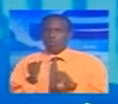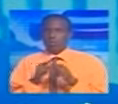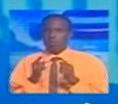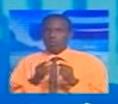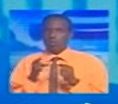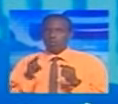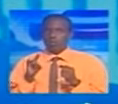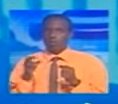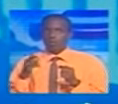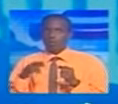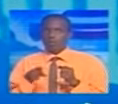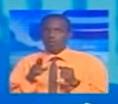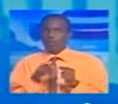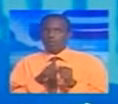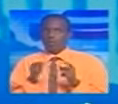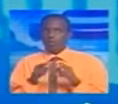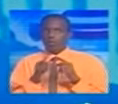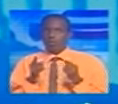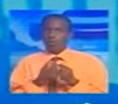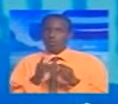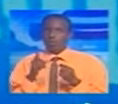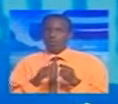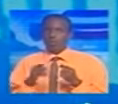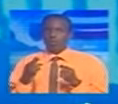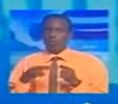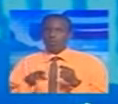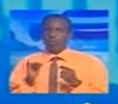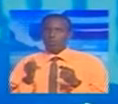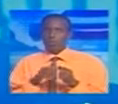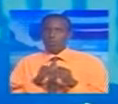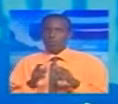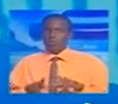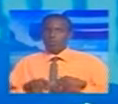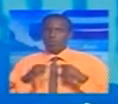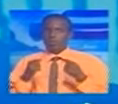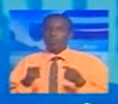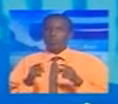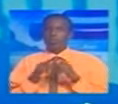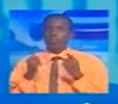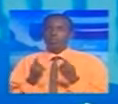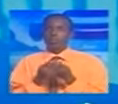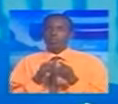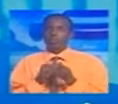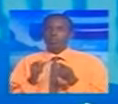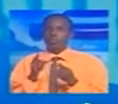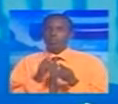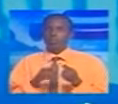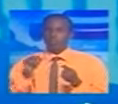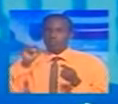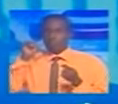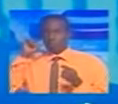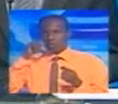Hamad Ougouré, député de la région de Diki, nous ont indiqué qu'ils sont donc heureux et sont réjouis de cette